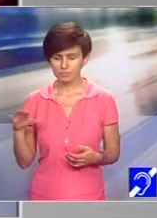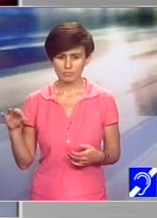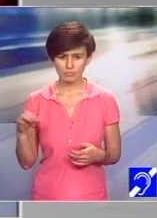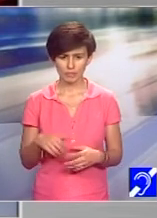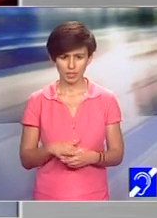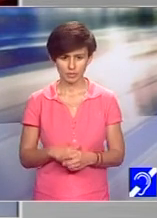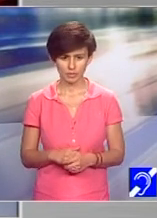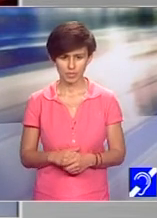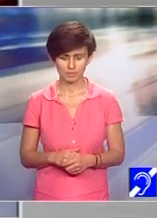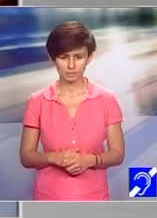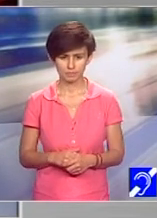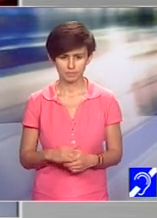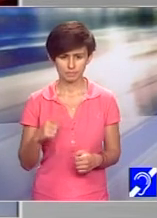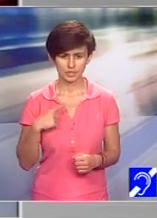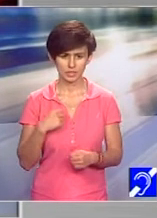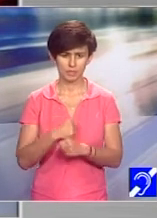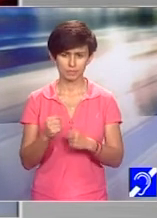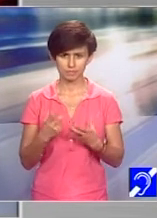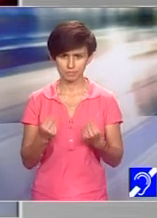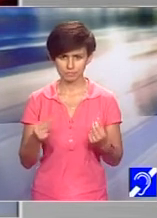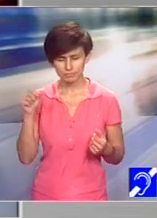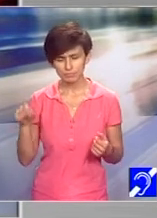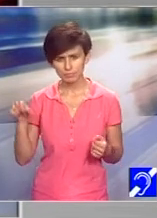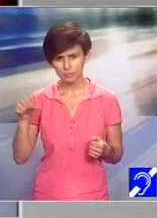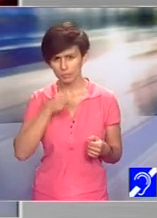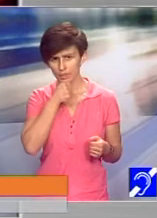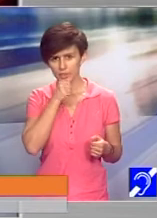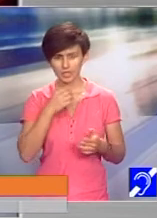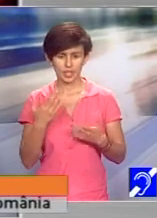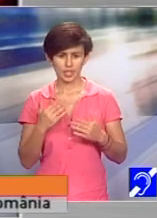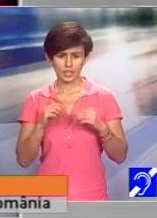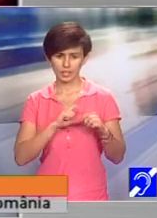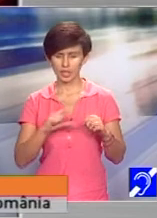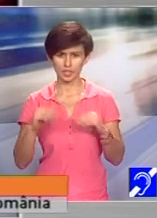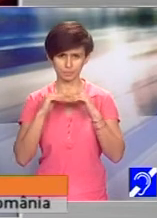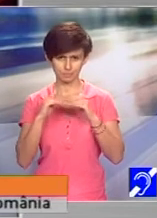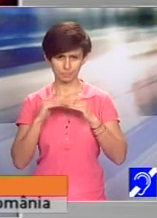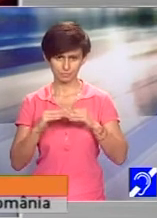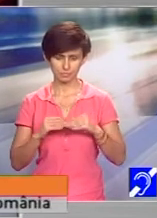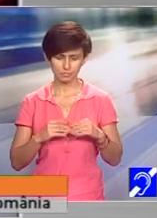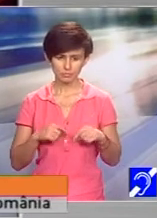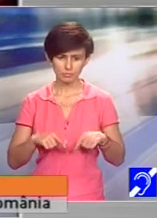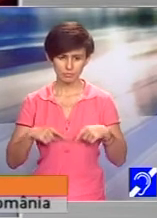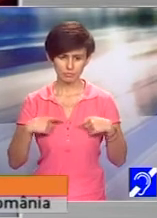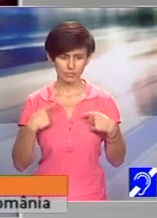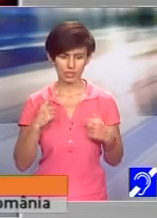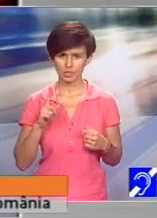necăjiți, foarte multe persoane în vârstă, care datorită nivelului de trai nu mai pot să-și ia medicamentele pe